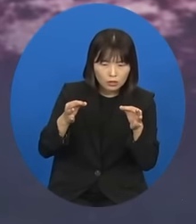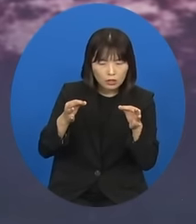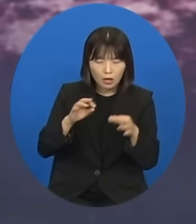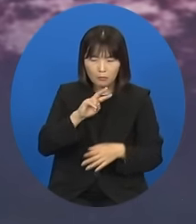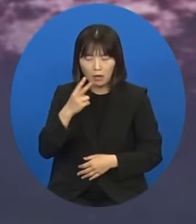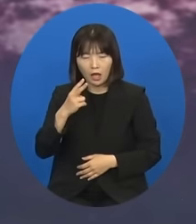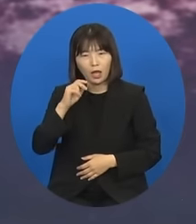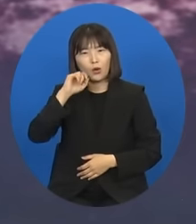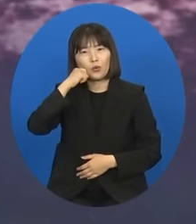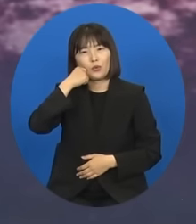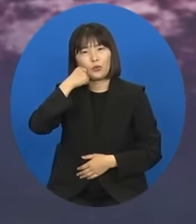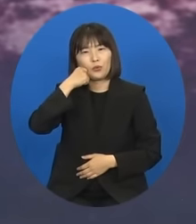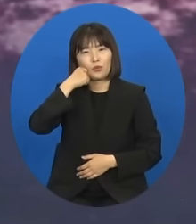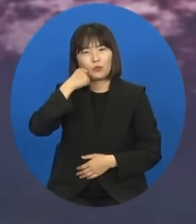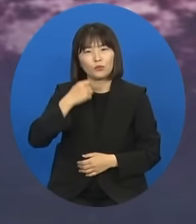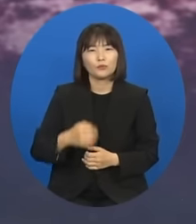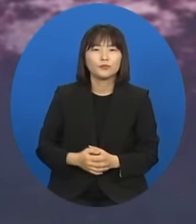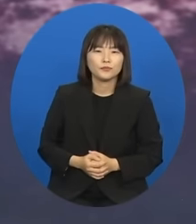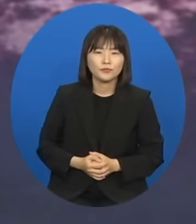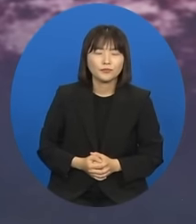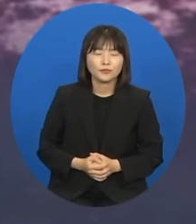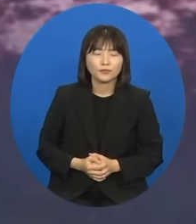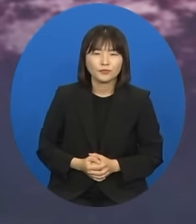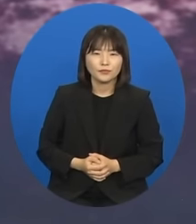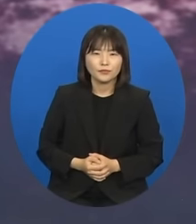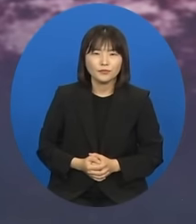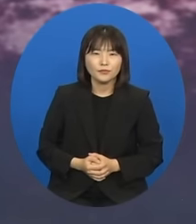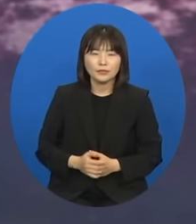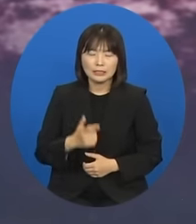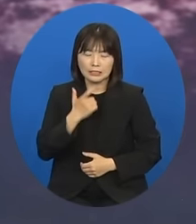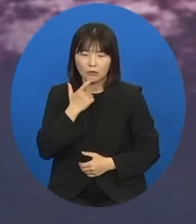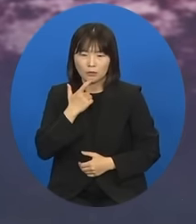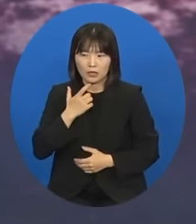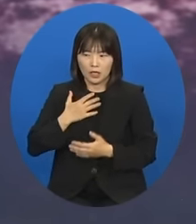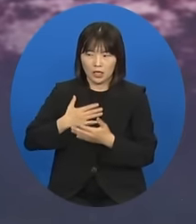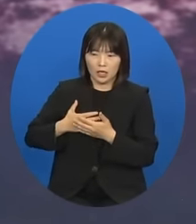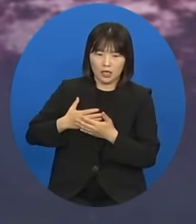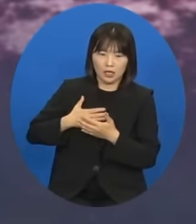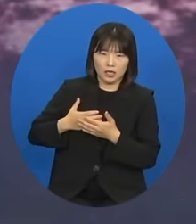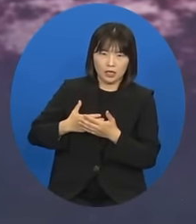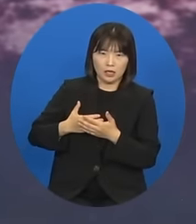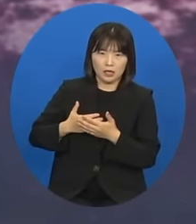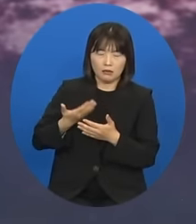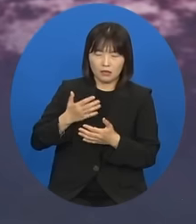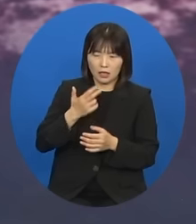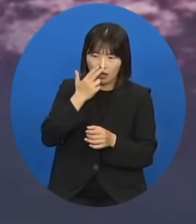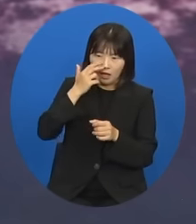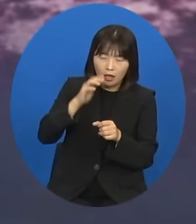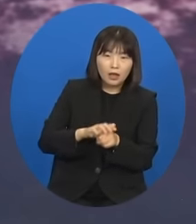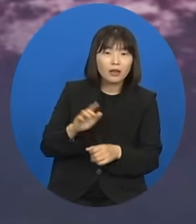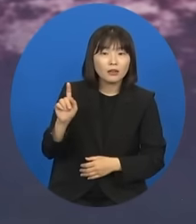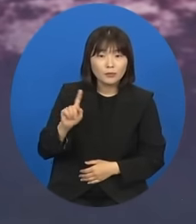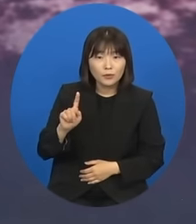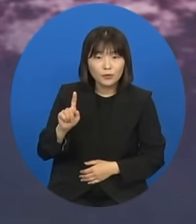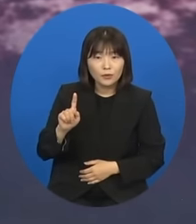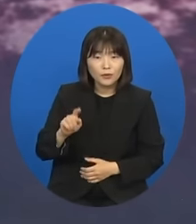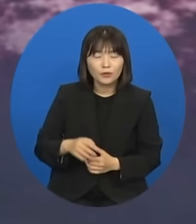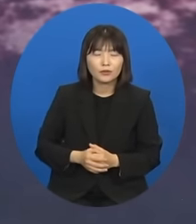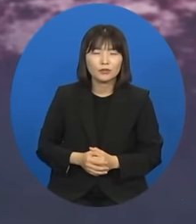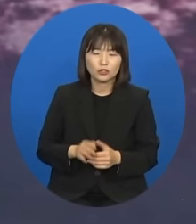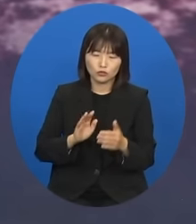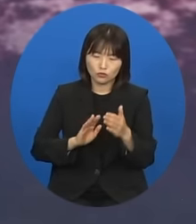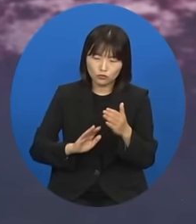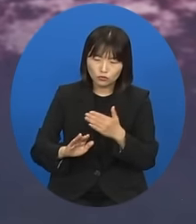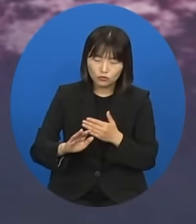거죠 목소리는 바꿀 수가 없는 겁니다 야곱이 긴장을 해요 근데 기가 막힌게 뭐냐면요 이제이 이후로